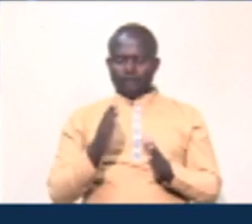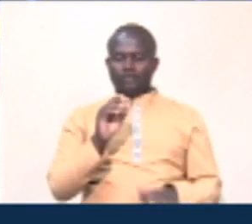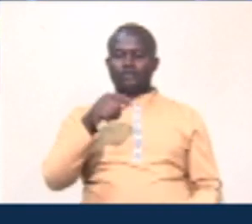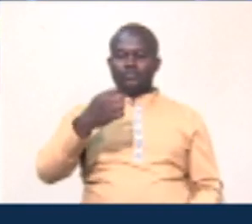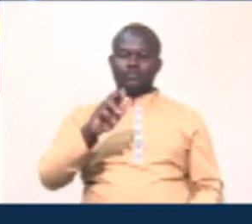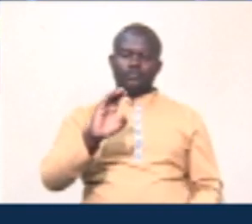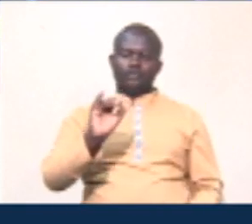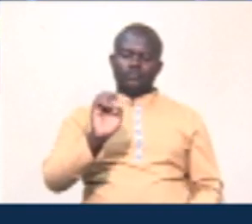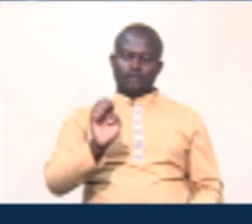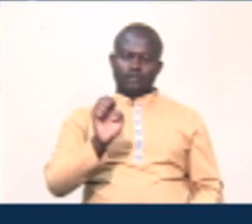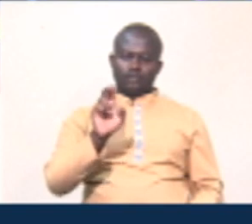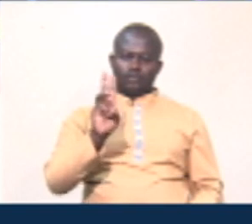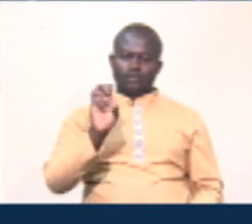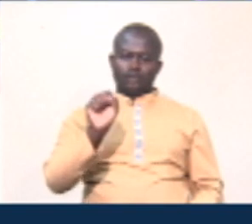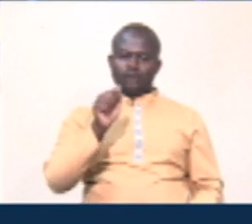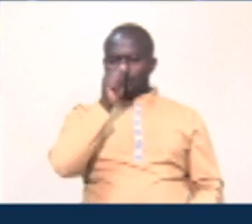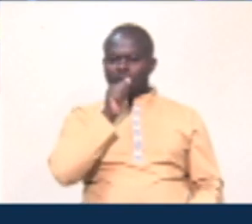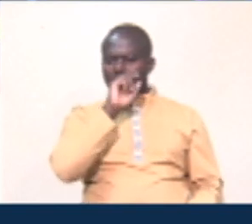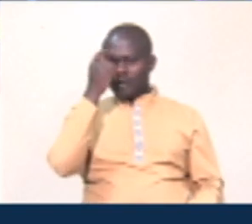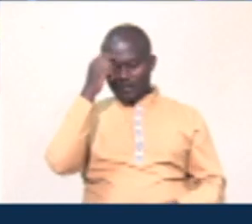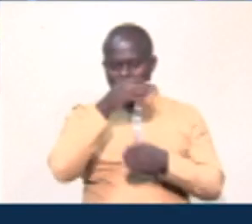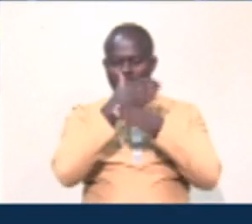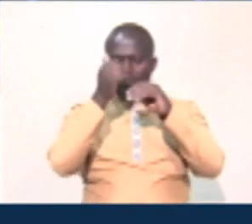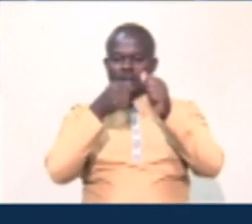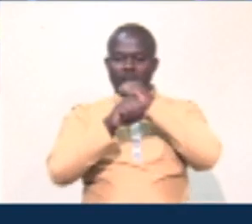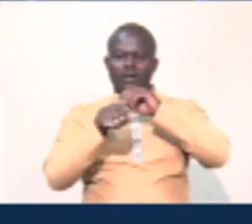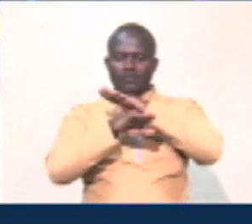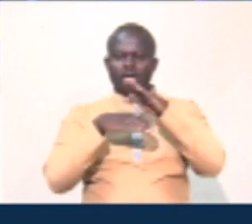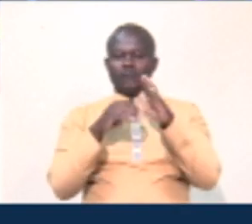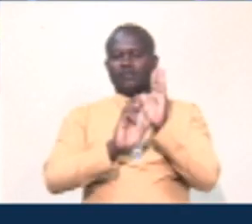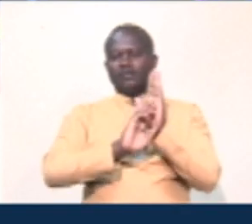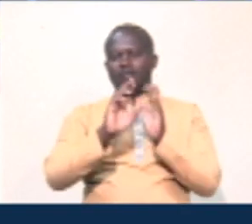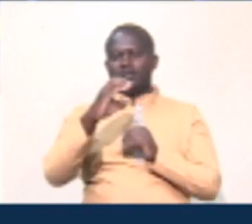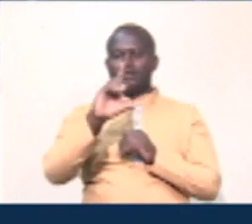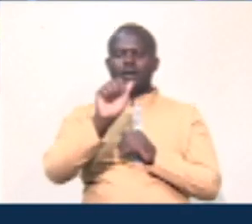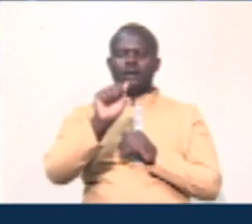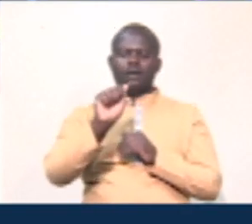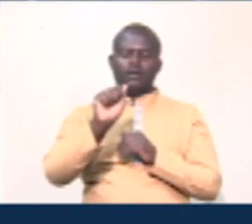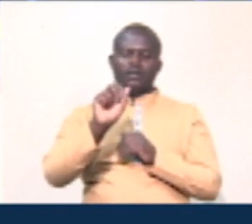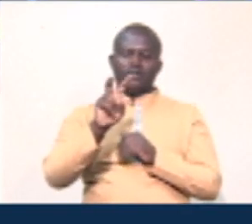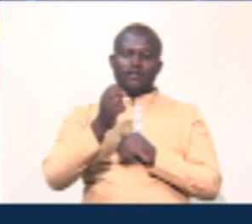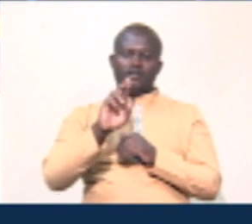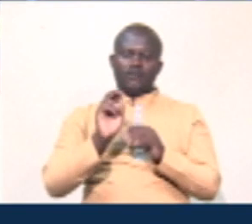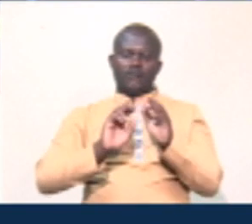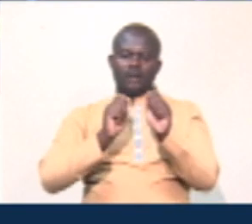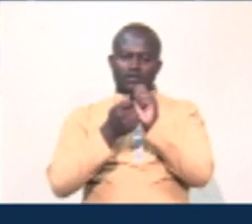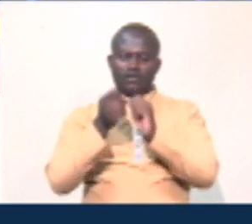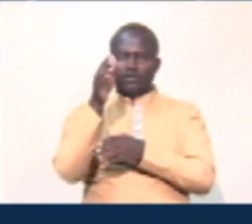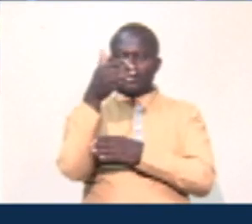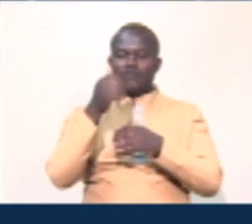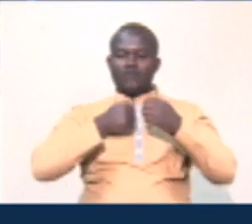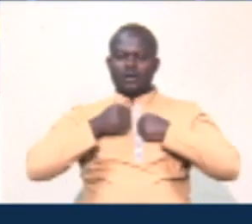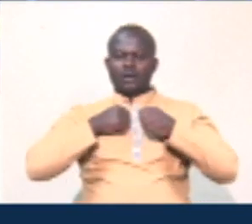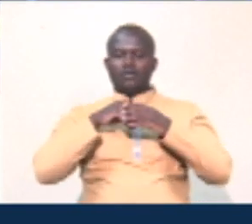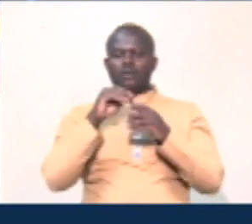Uwase agirwa umunyamabanga wa Leta muri Minisiteri y'Ibikorwa Remezo, naho Ambasaderi Claver Gatete agirwa ambasaderi w'u Rwanda mu